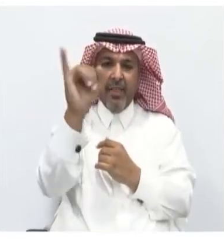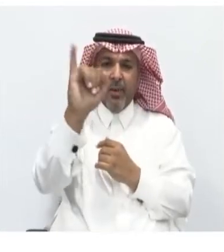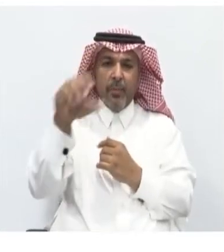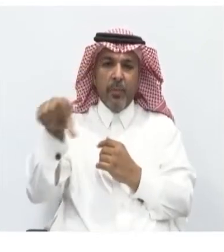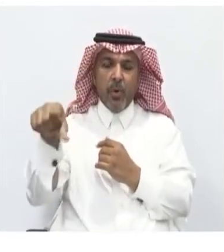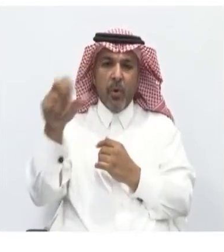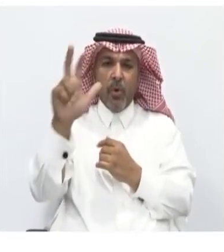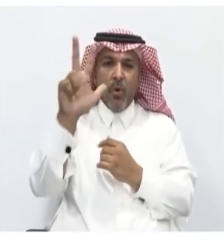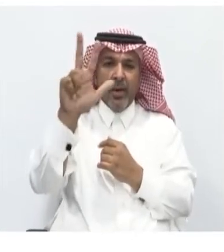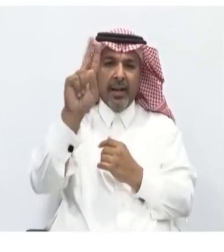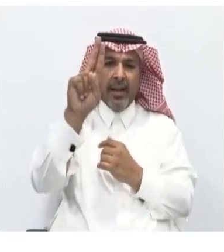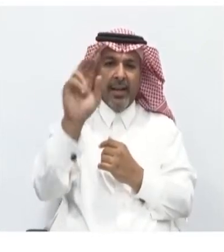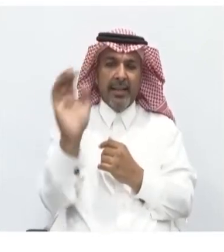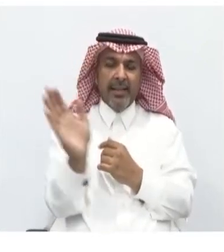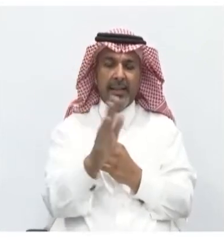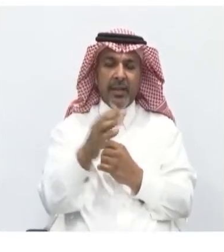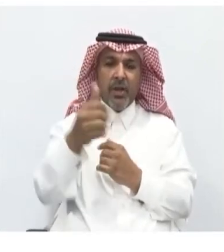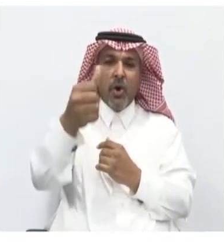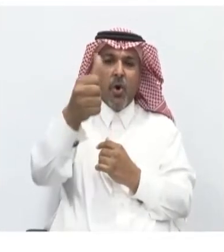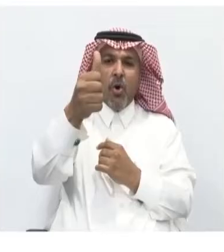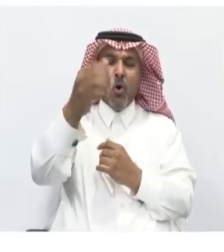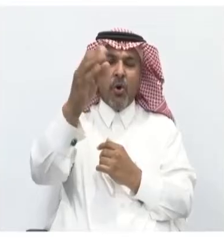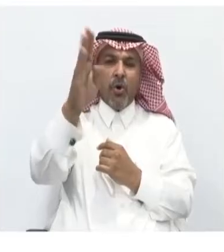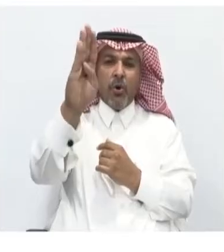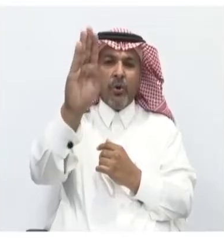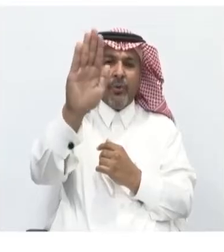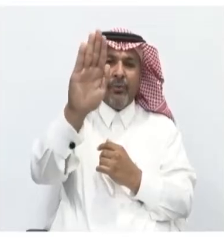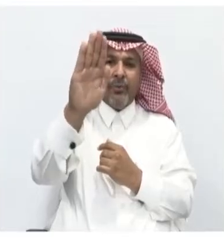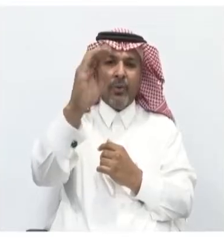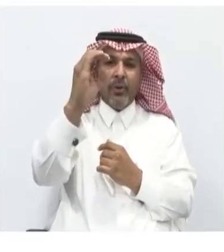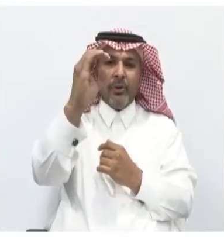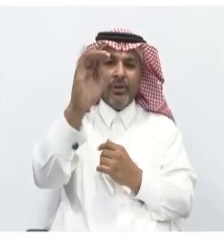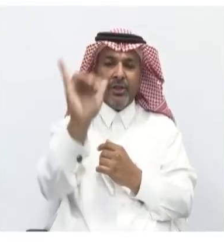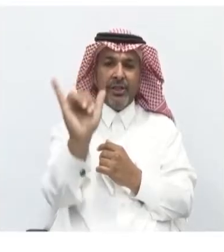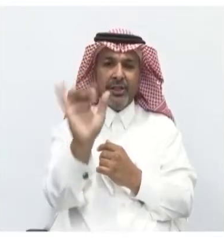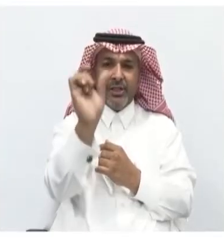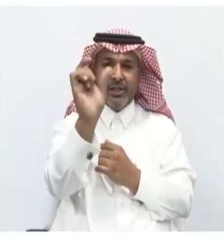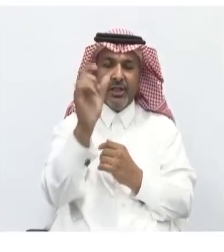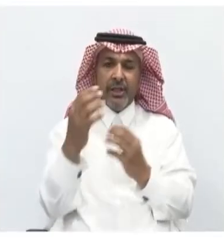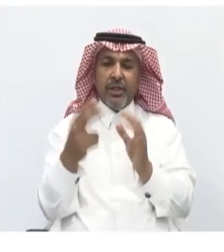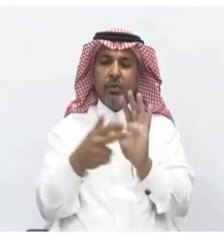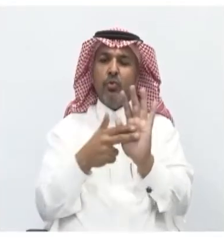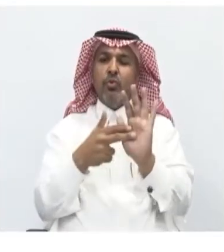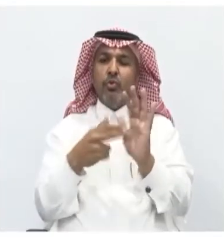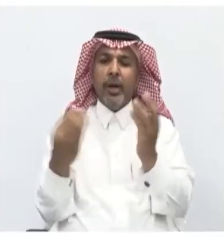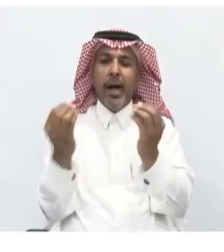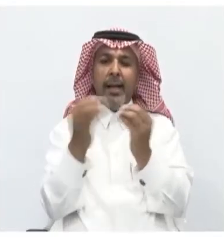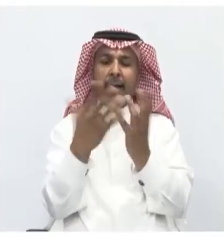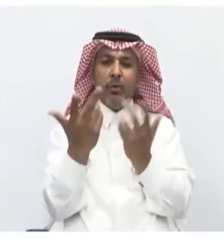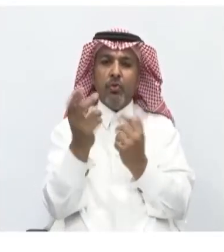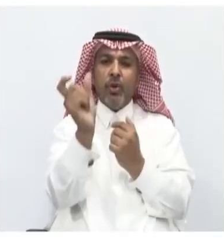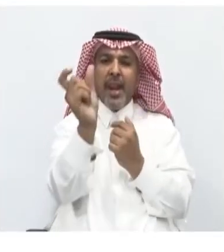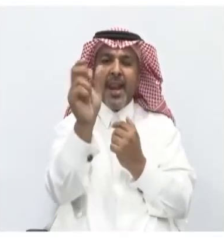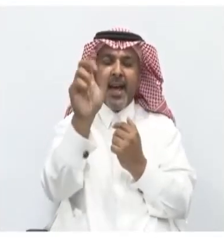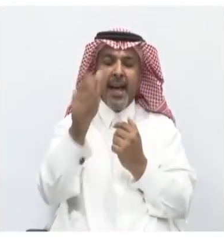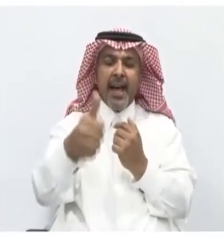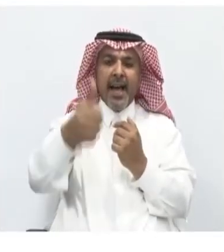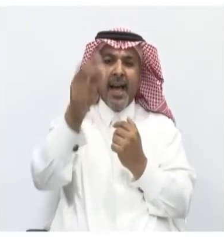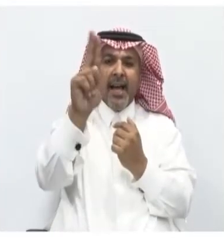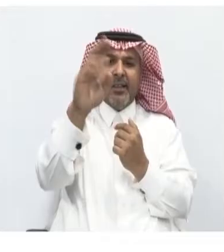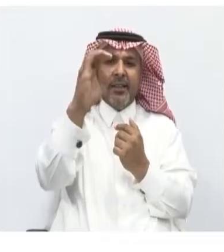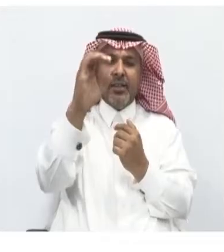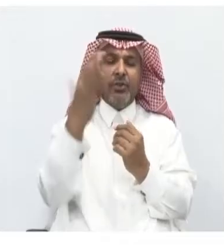انتج هنا مولين من اكسيد الحديد الثلاثي اذا لدينا طريقتين الان